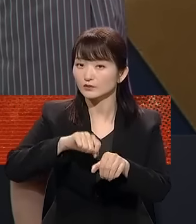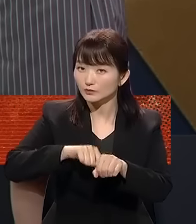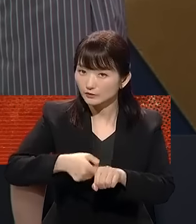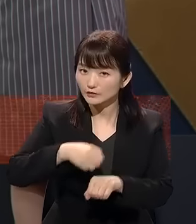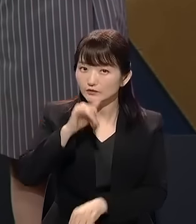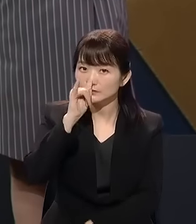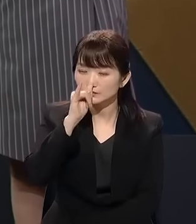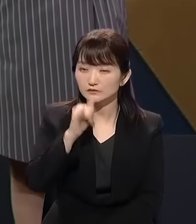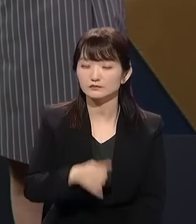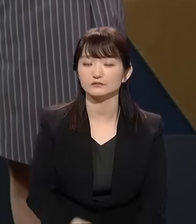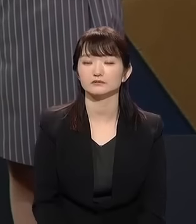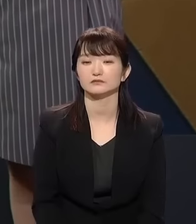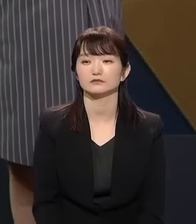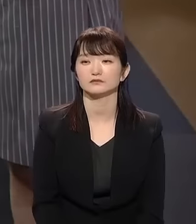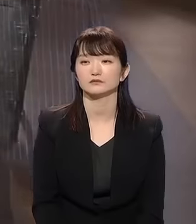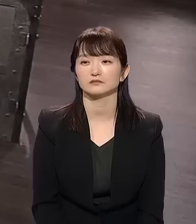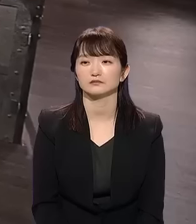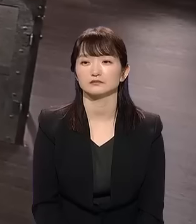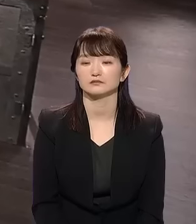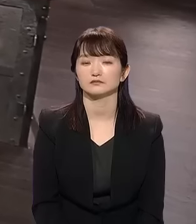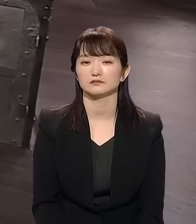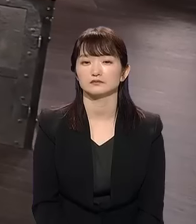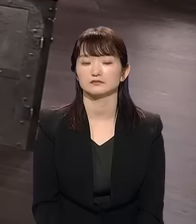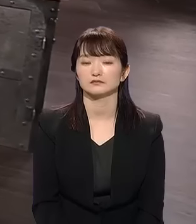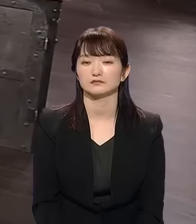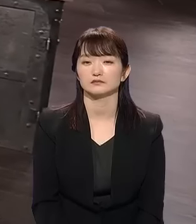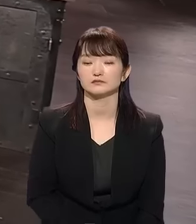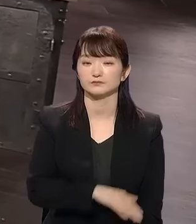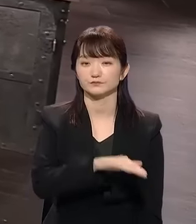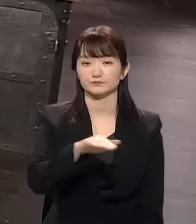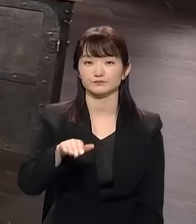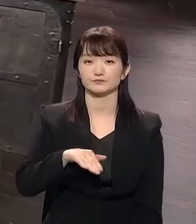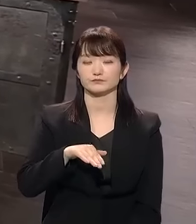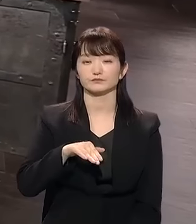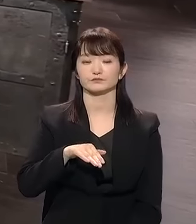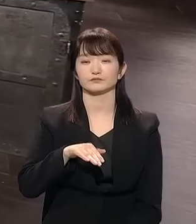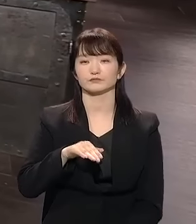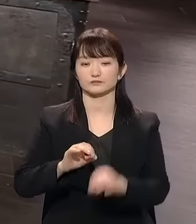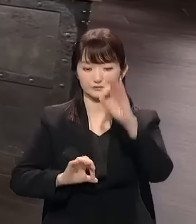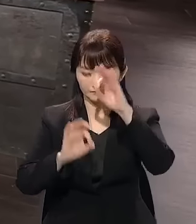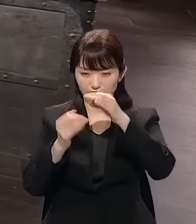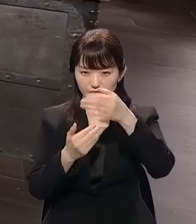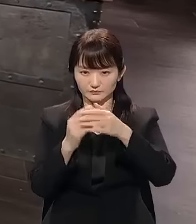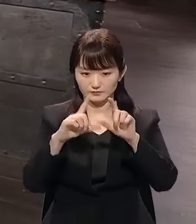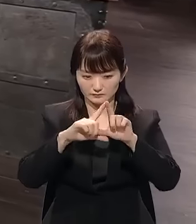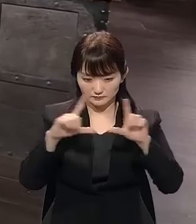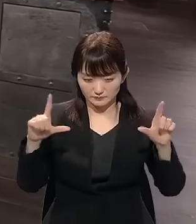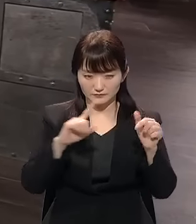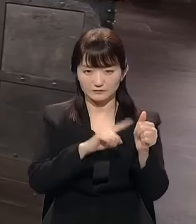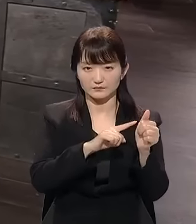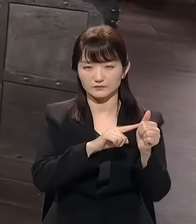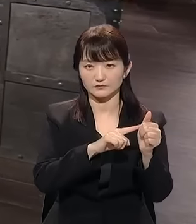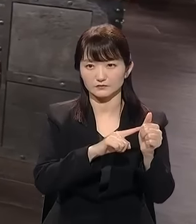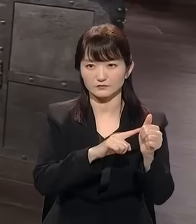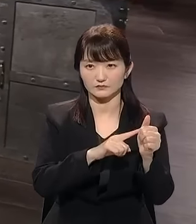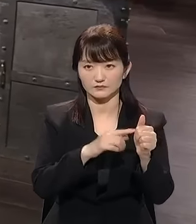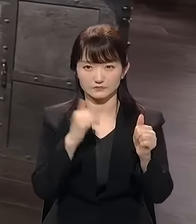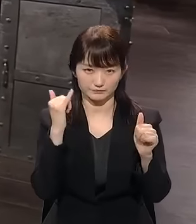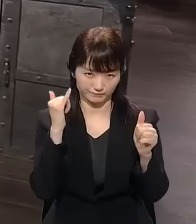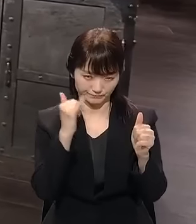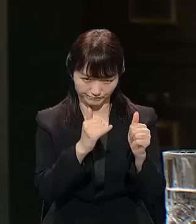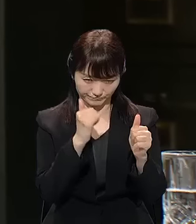처분이 내려졌을 저희가요이 사건의 어 주인공 경희 분하고 연락이